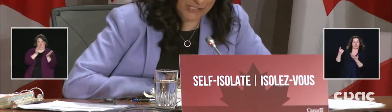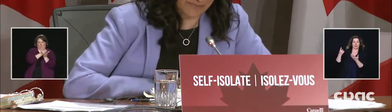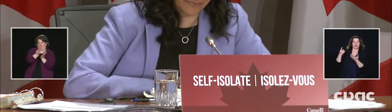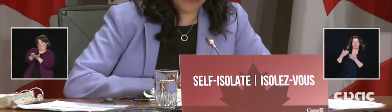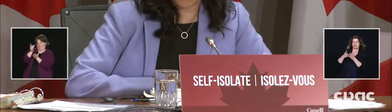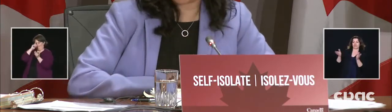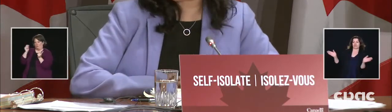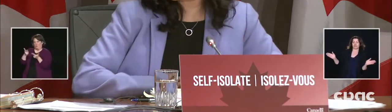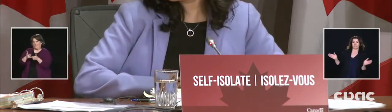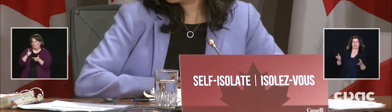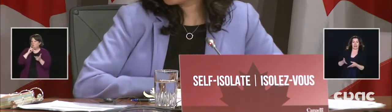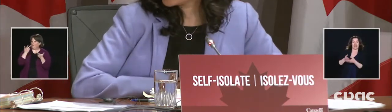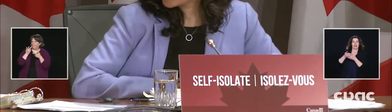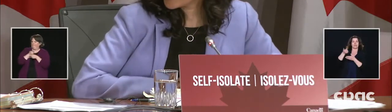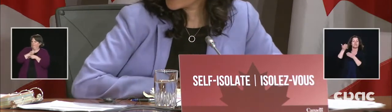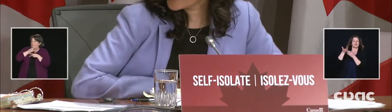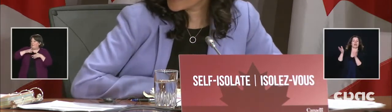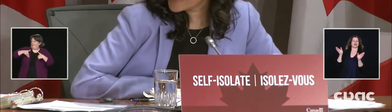you so much.